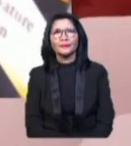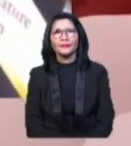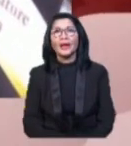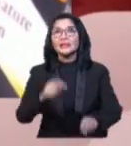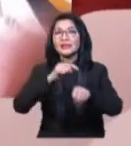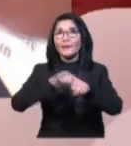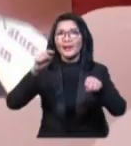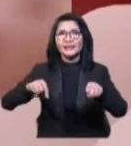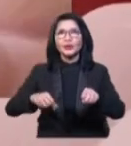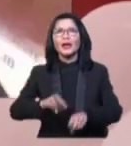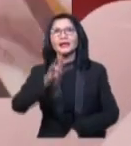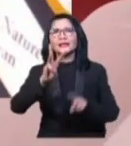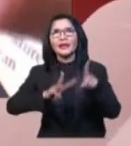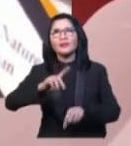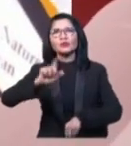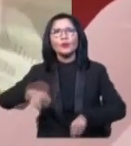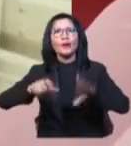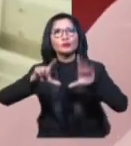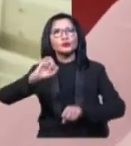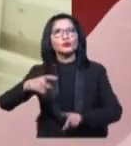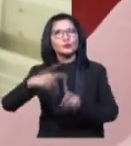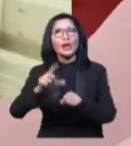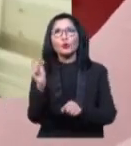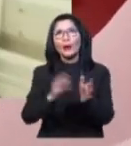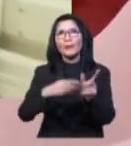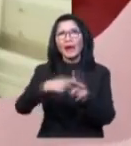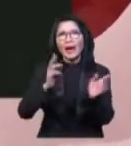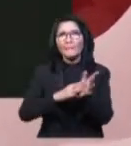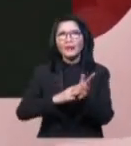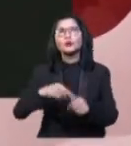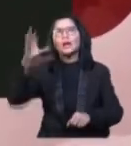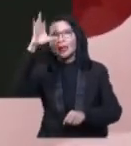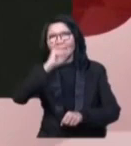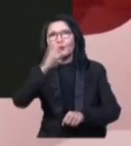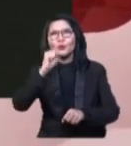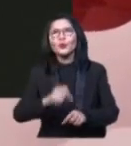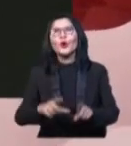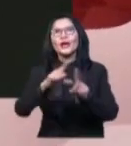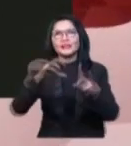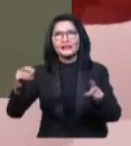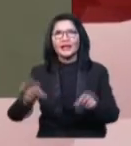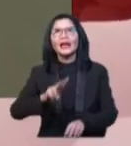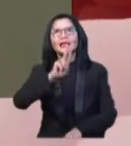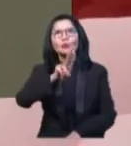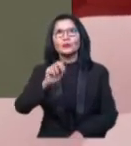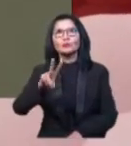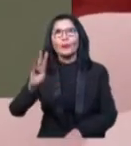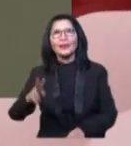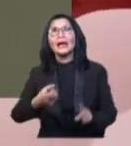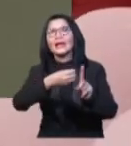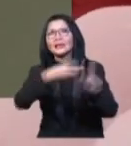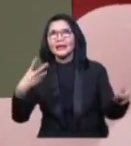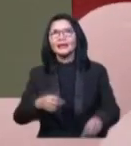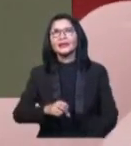Hingga saat ini sudah 13,7 juta pelaku UMKM yang melek digital, dan di tahun 2024, pemerintah